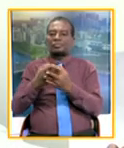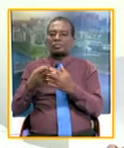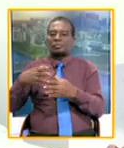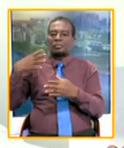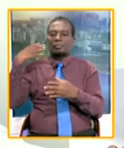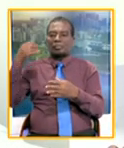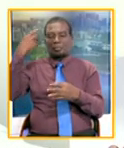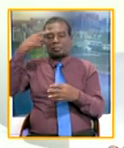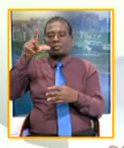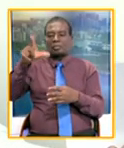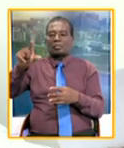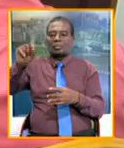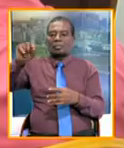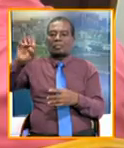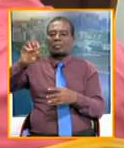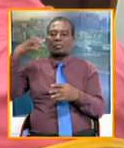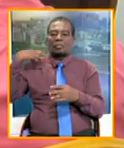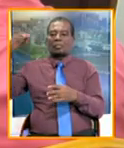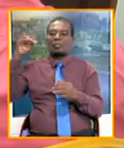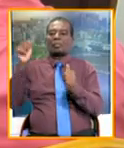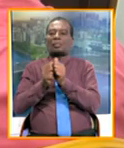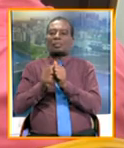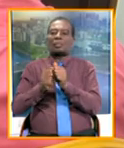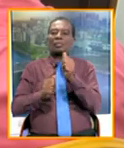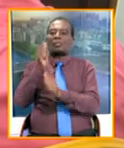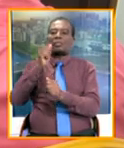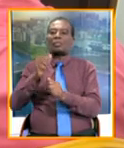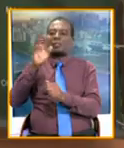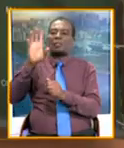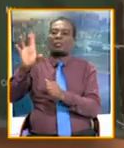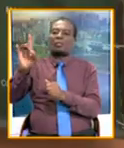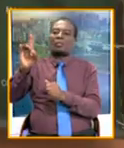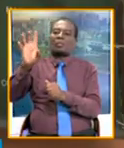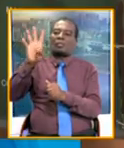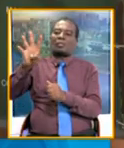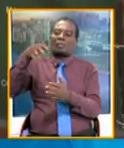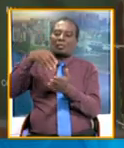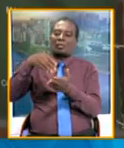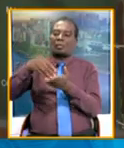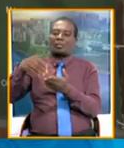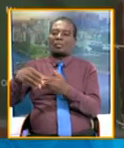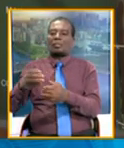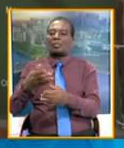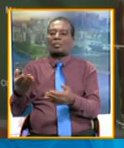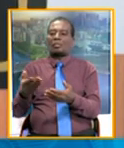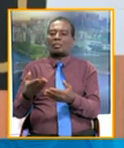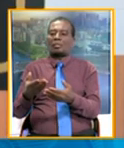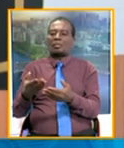une 20aine de candidats déclarés, avec en prime plus de 84 millions de francs CFA d'apport en bourse